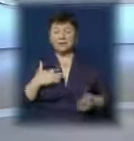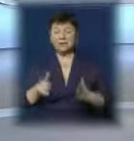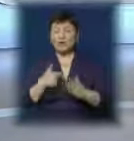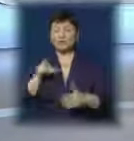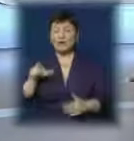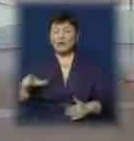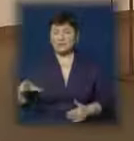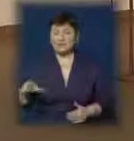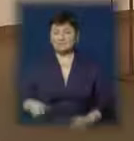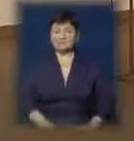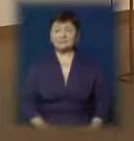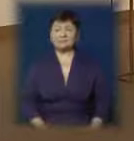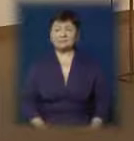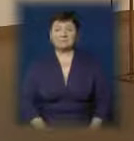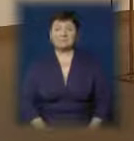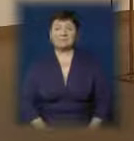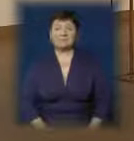журналісти.